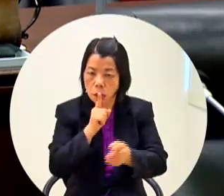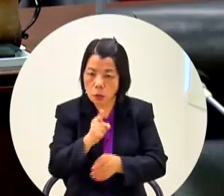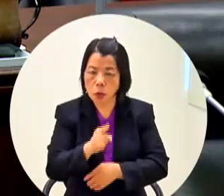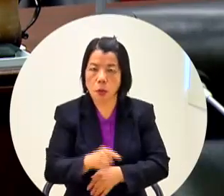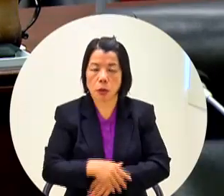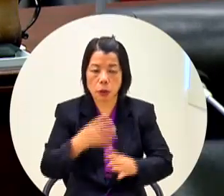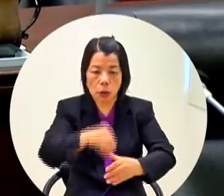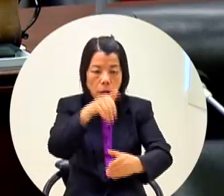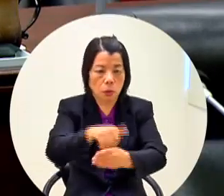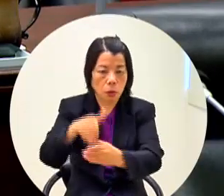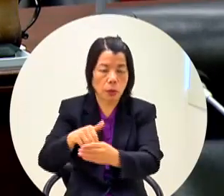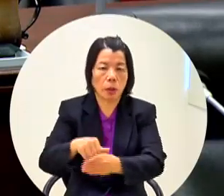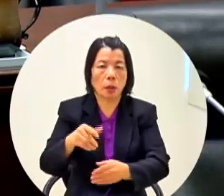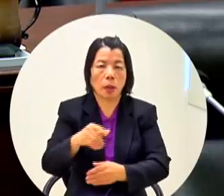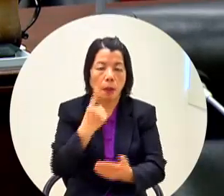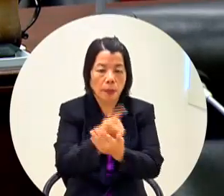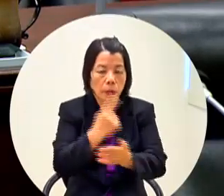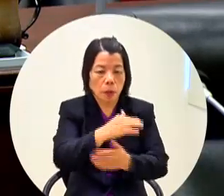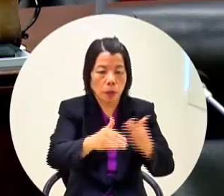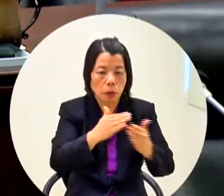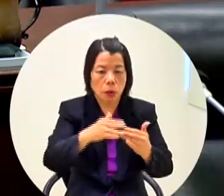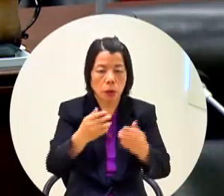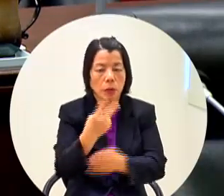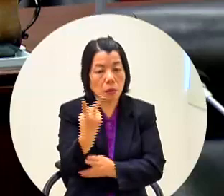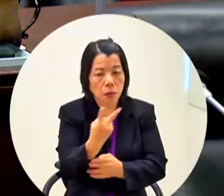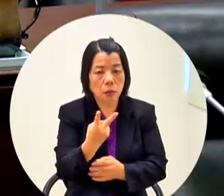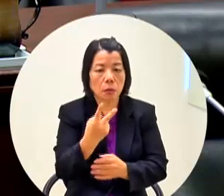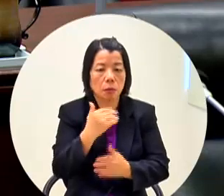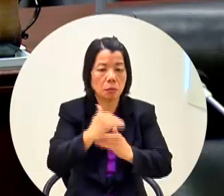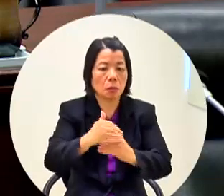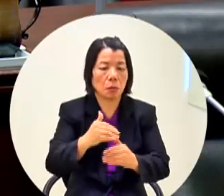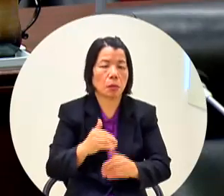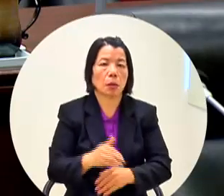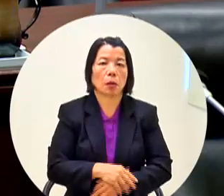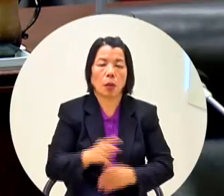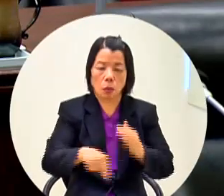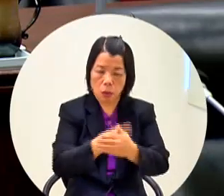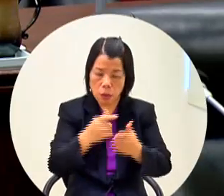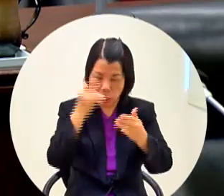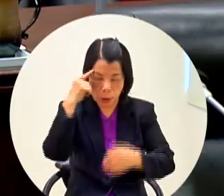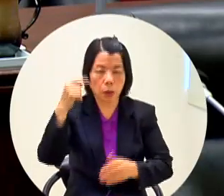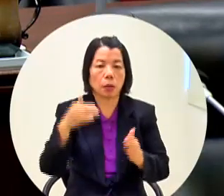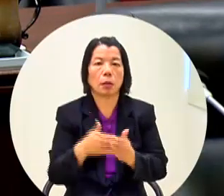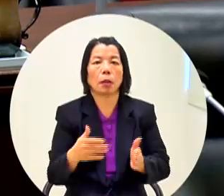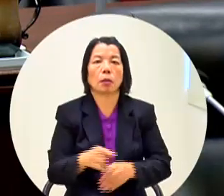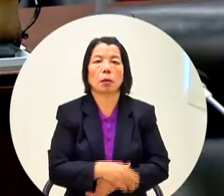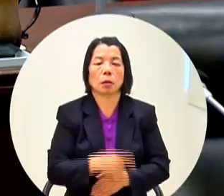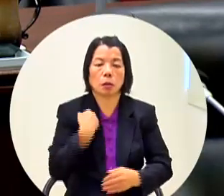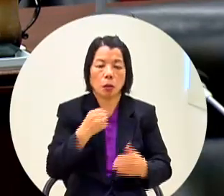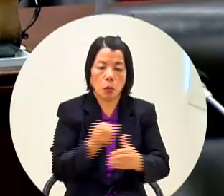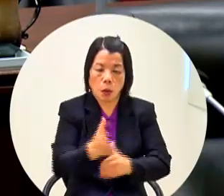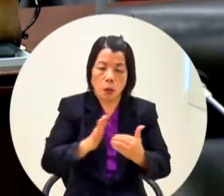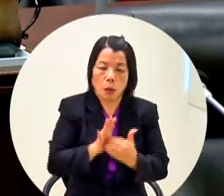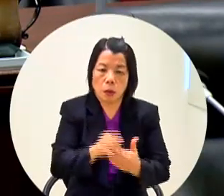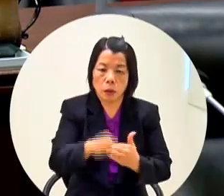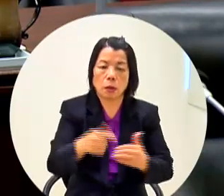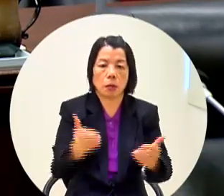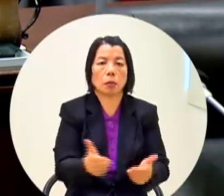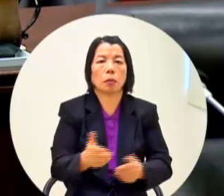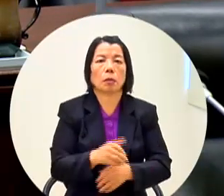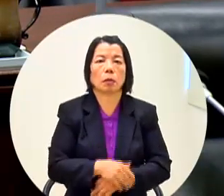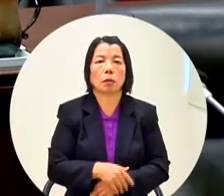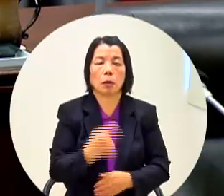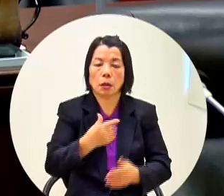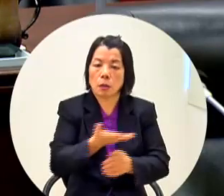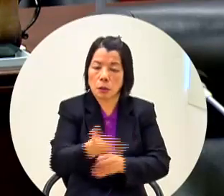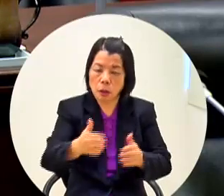票所只剩下每个学校只限制两间，这个我第一时间想到就是所谓的防疫问题，既然要